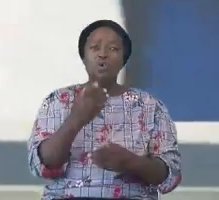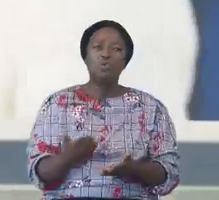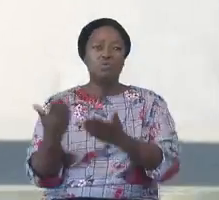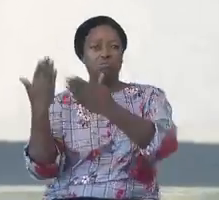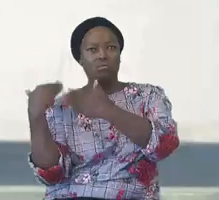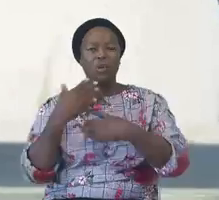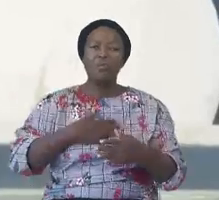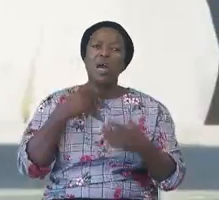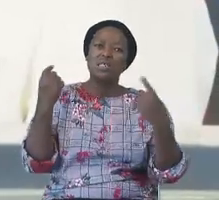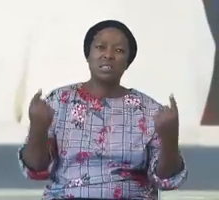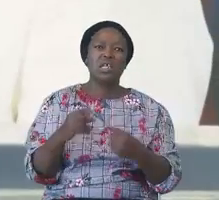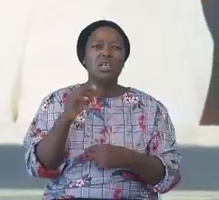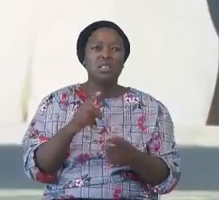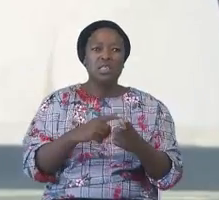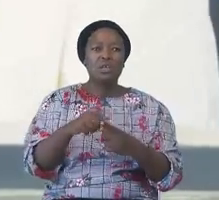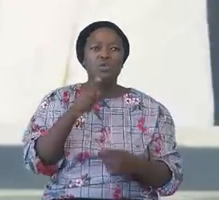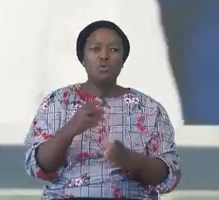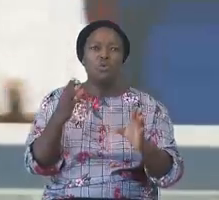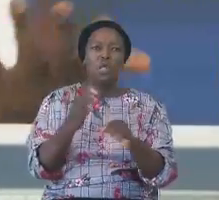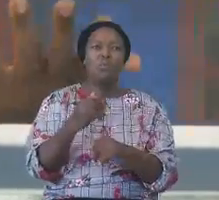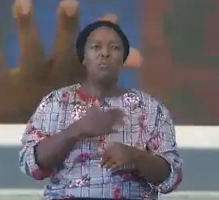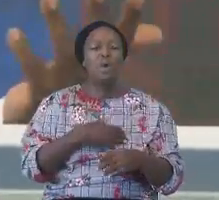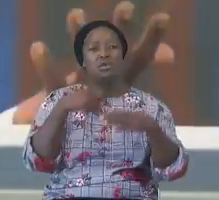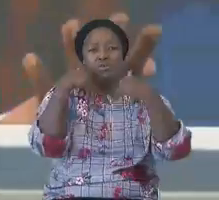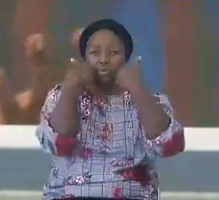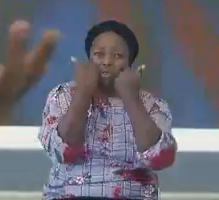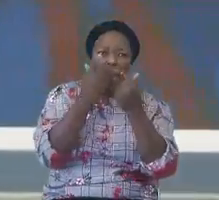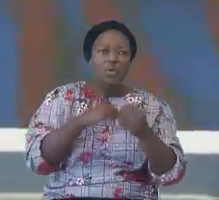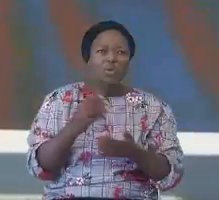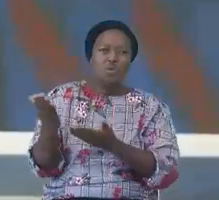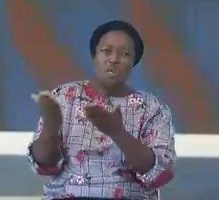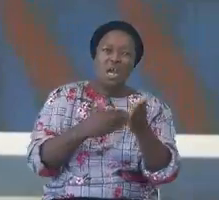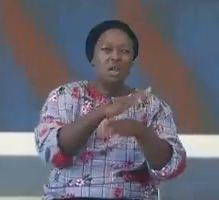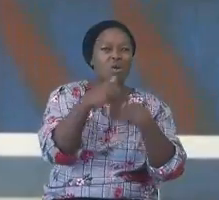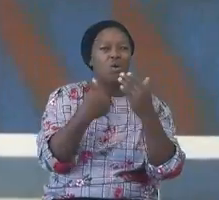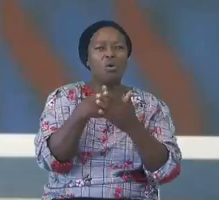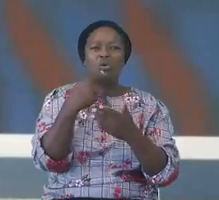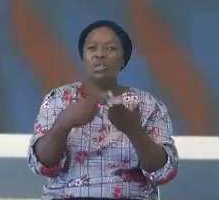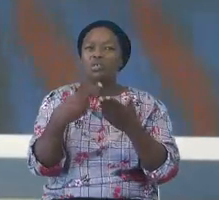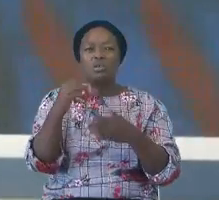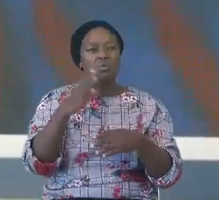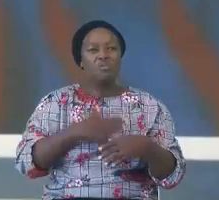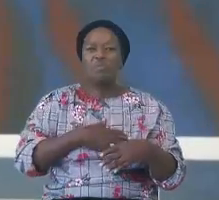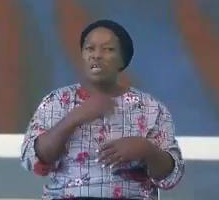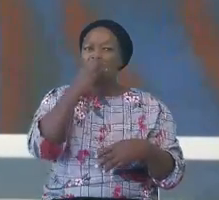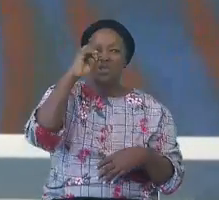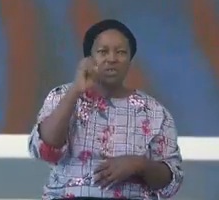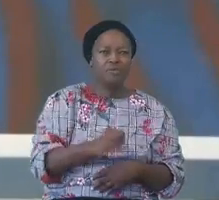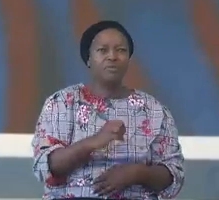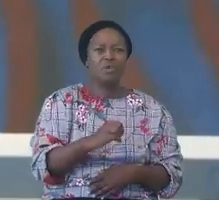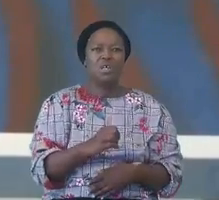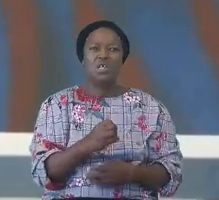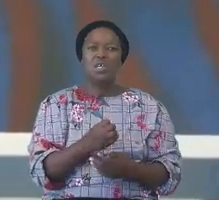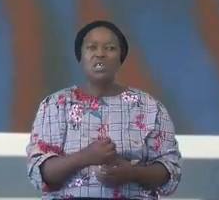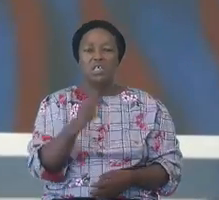comprends. C'était pour moi que cela a été fait. Tu as porté mes péchés, tu as porté ma honte, tu